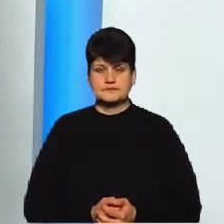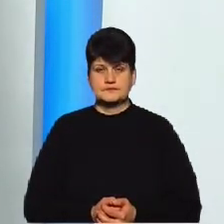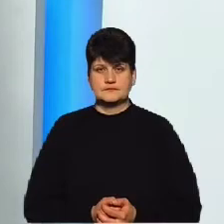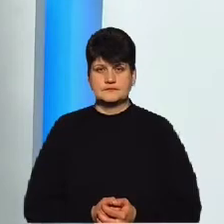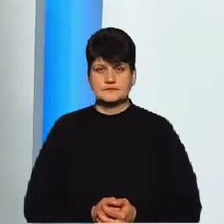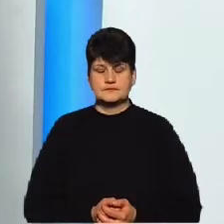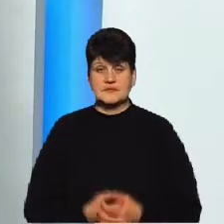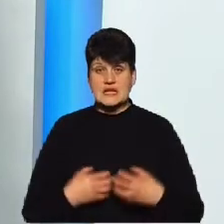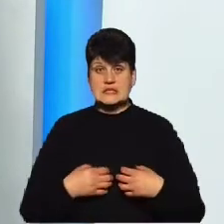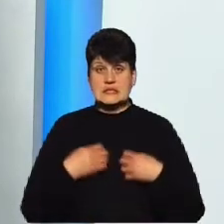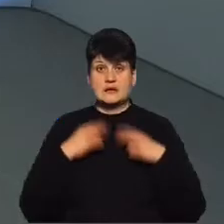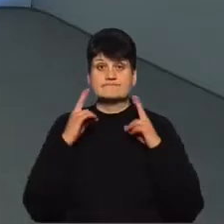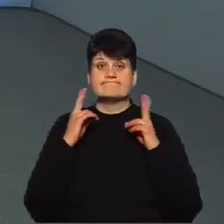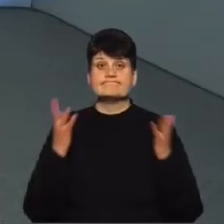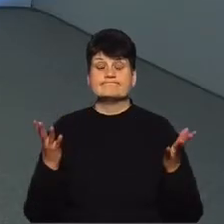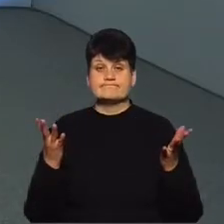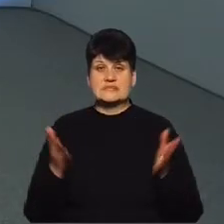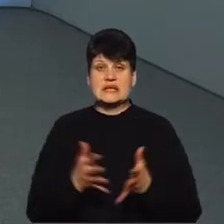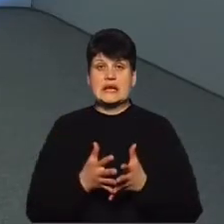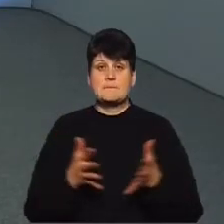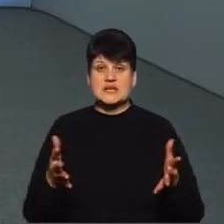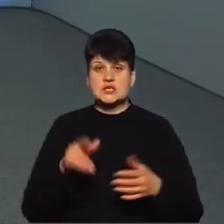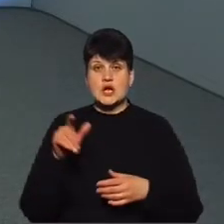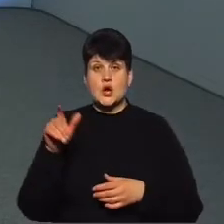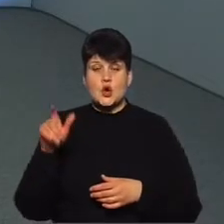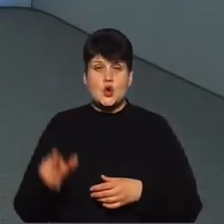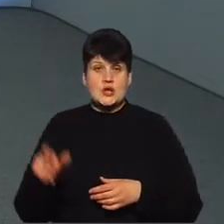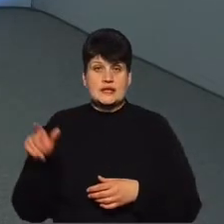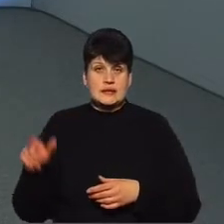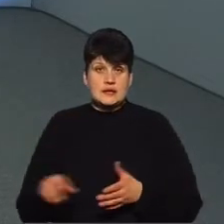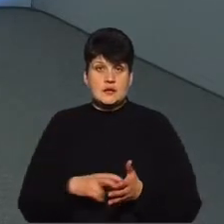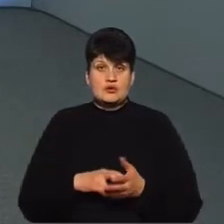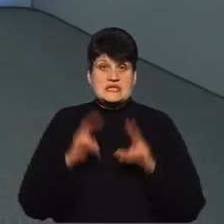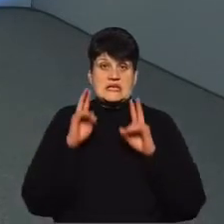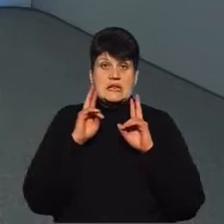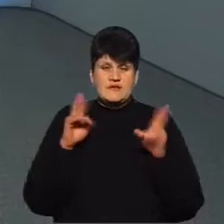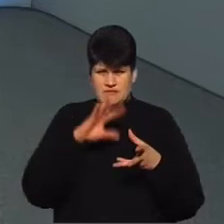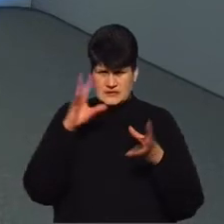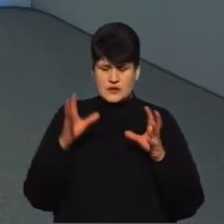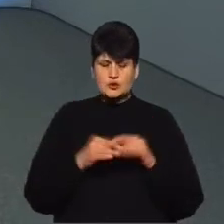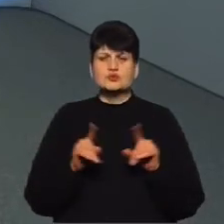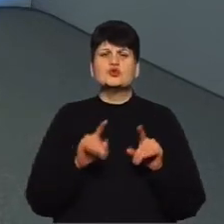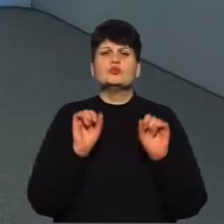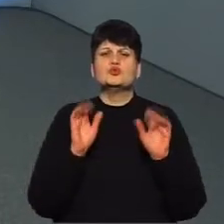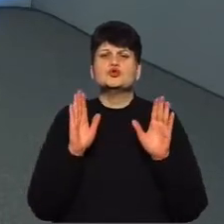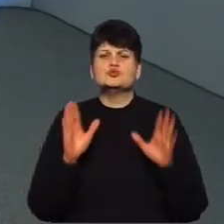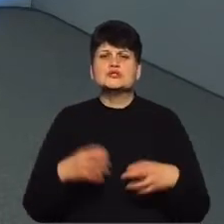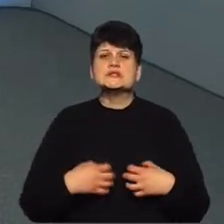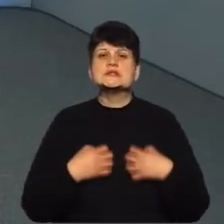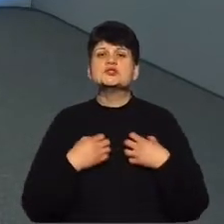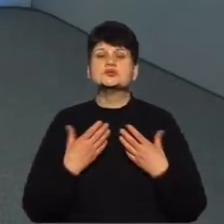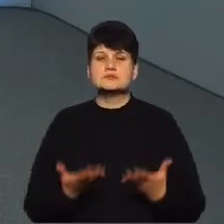Страх невідомості. Найбільше людина боїться невідомості. Загалом. Що може бути найстрашніше,